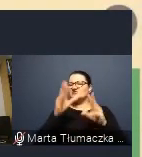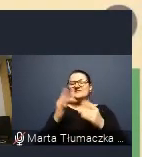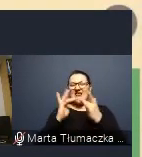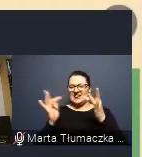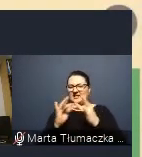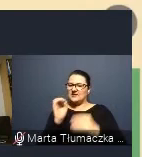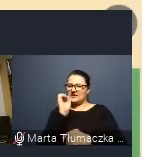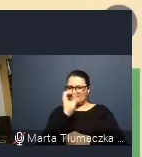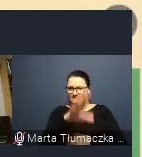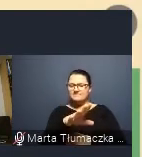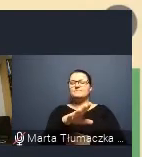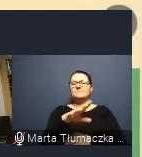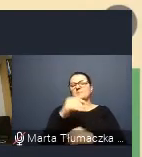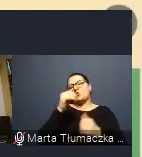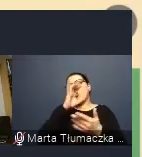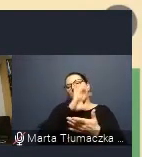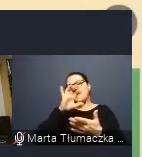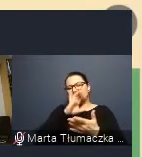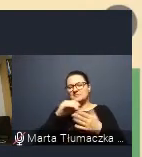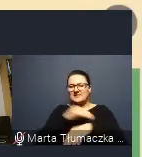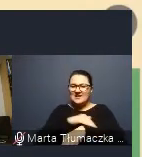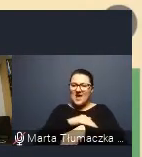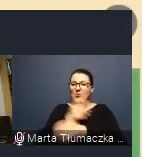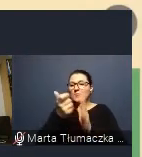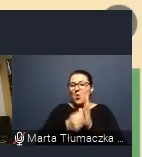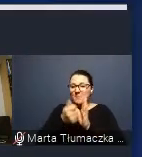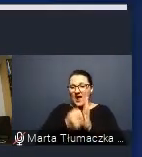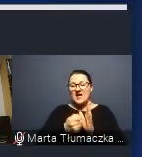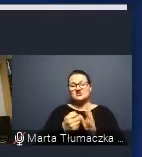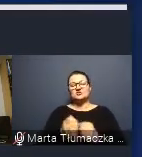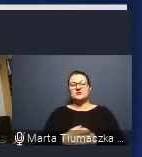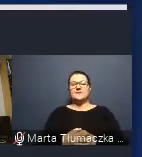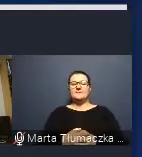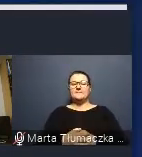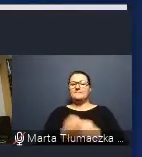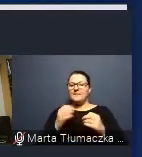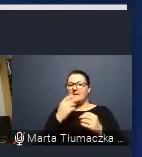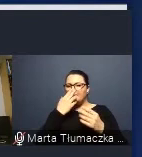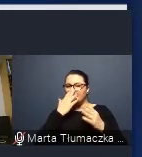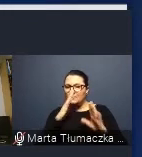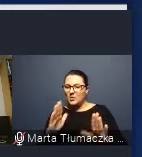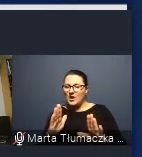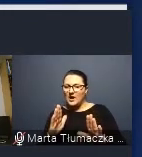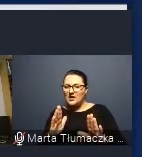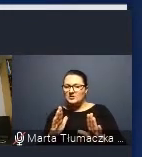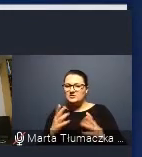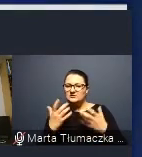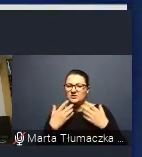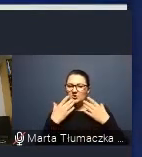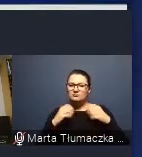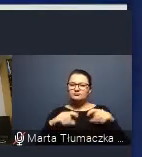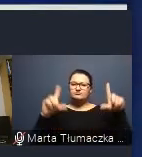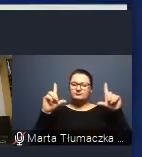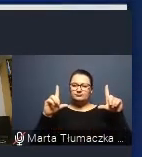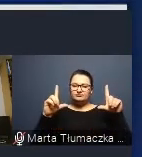te materiały obejrzeć, ewentualnie pobrać. I teraz momencik, ja bym chciała tutaj otworzyć